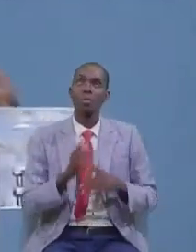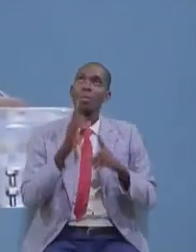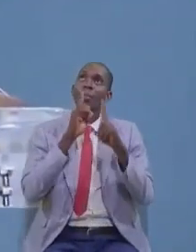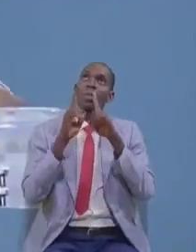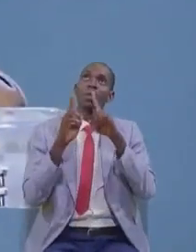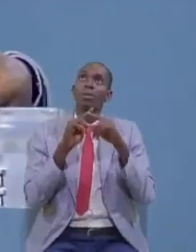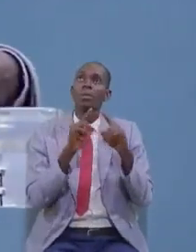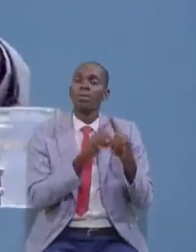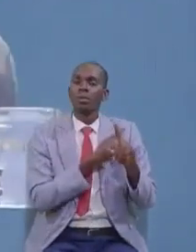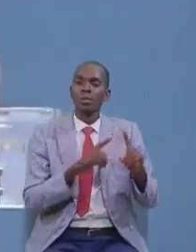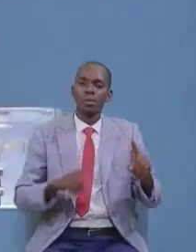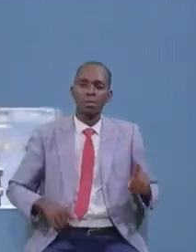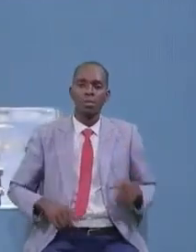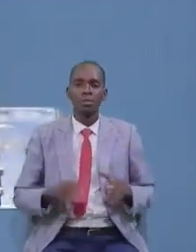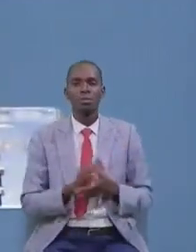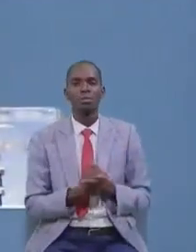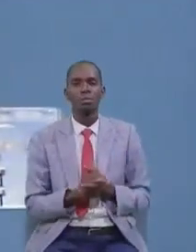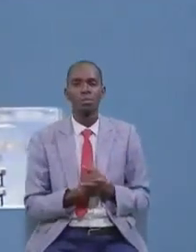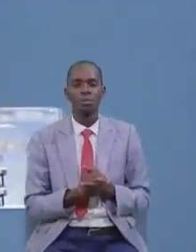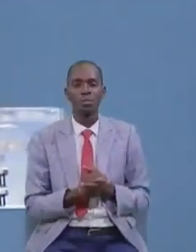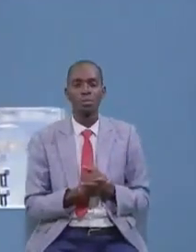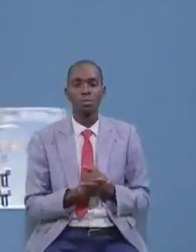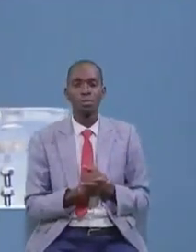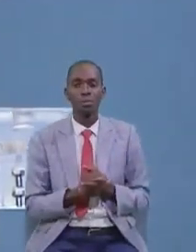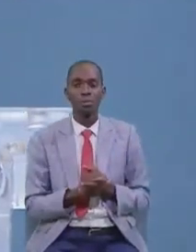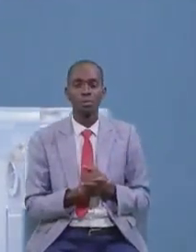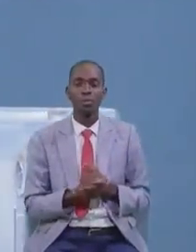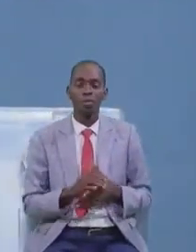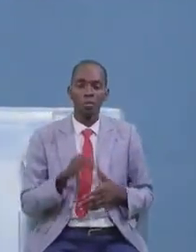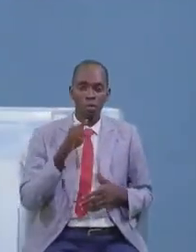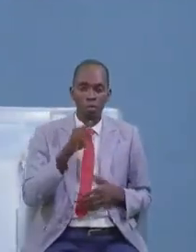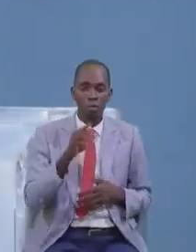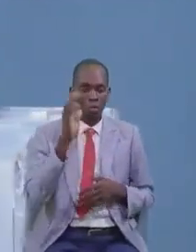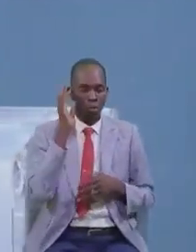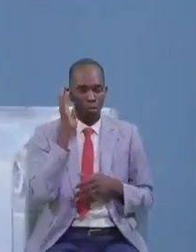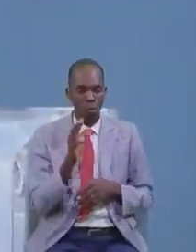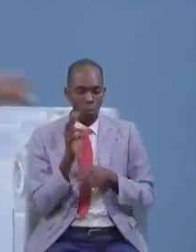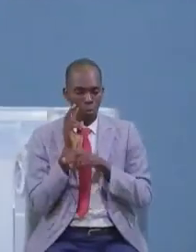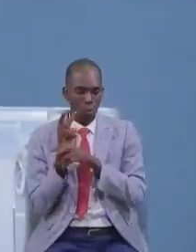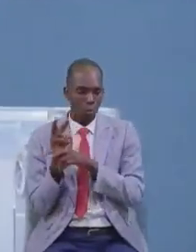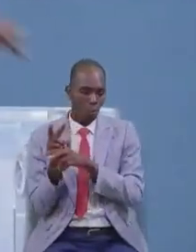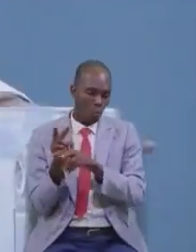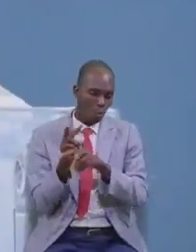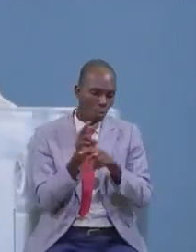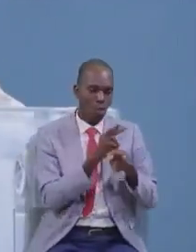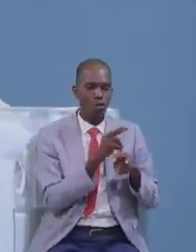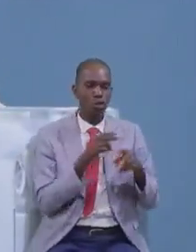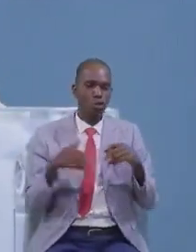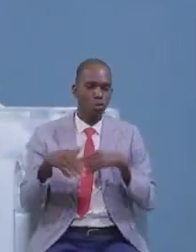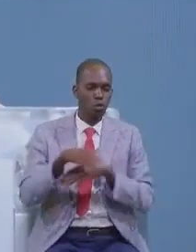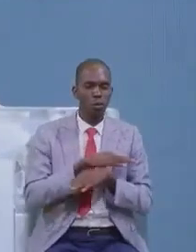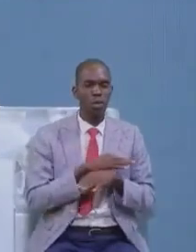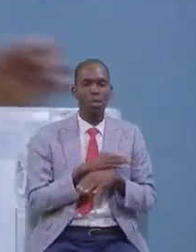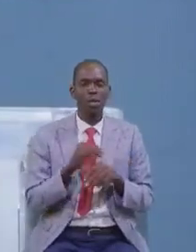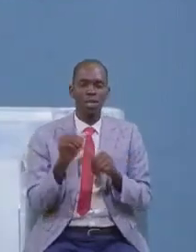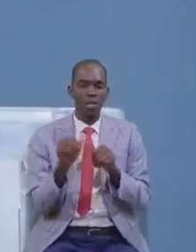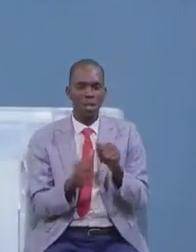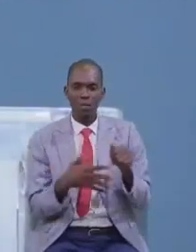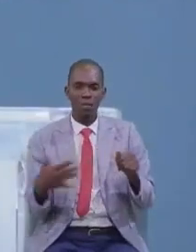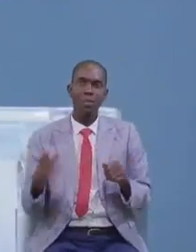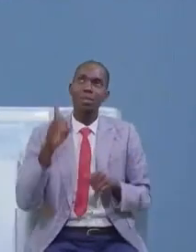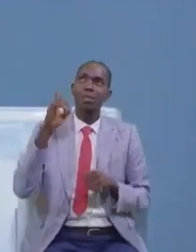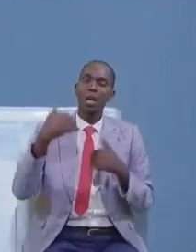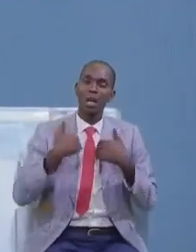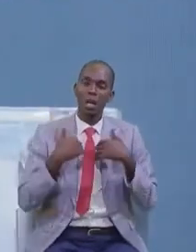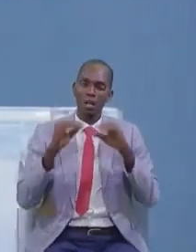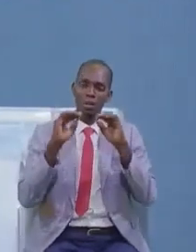Lord. ఏమండి ప్రభుతో చెప్పండి. Your watch over. ప్రభువా, నన్ను గమనించండి. Everything he has told us today. ఆసక్తి